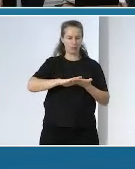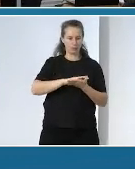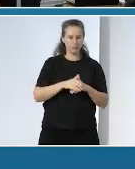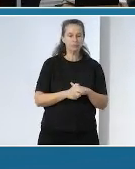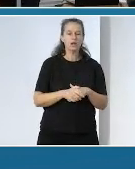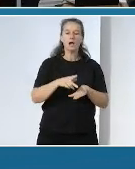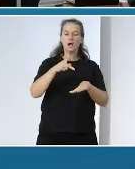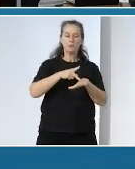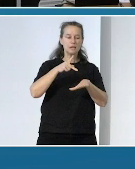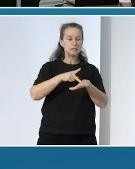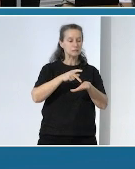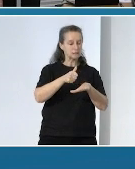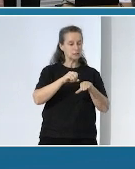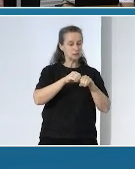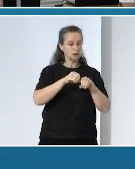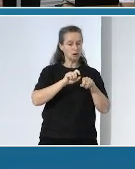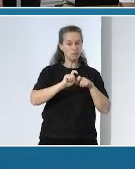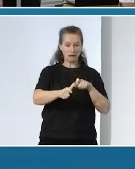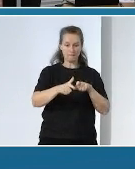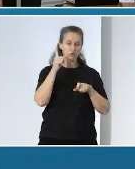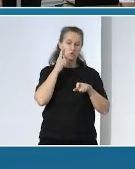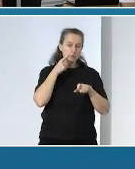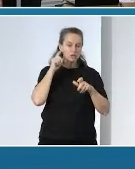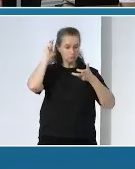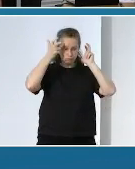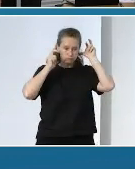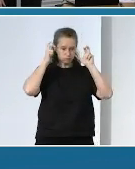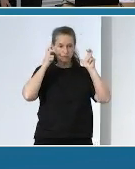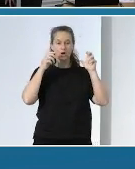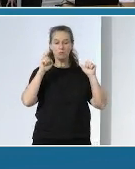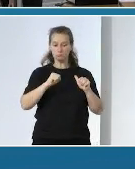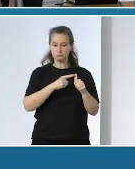Les pathologies pourvoyeuses de surdité et d'atteinte vestibulaire.